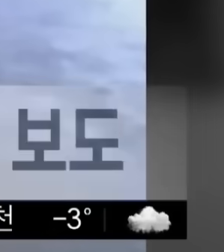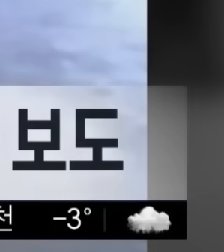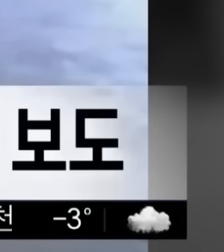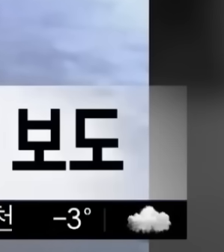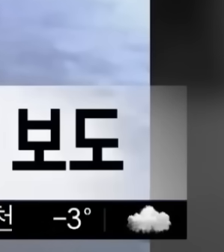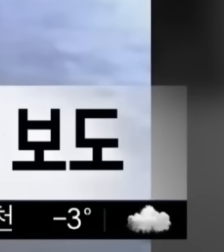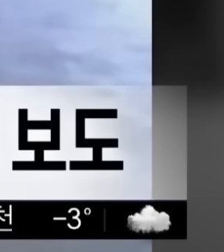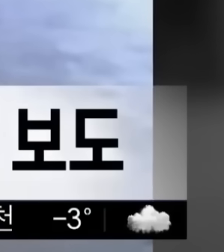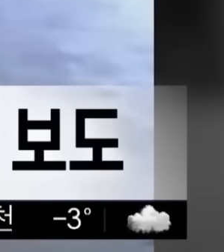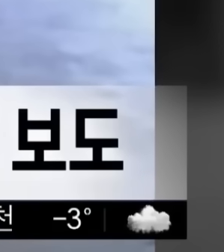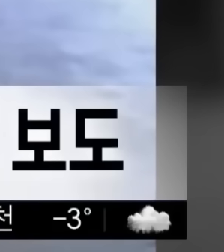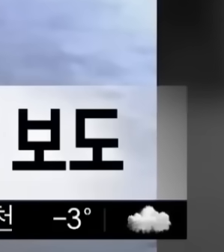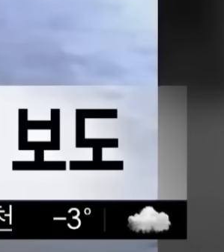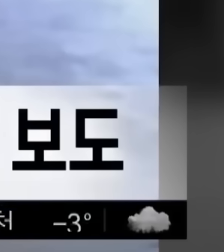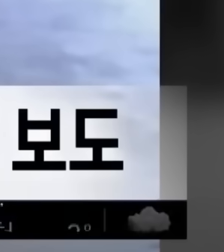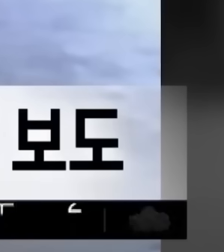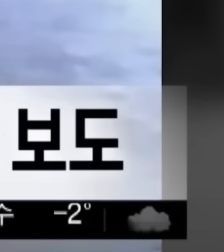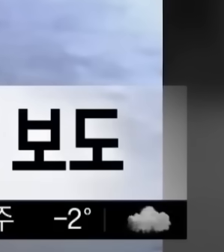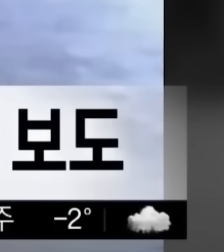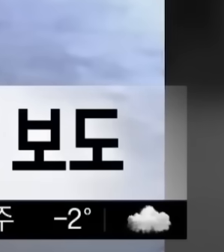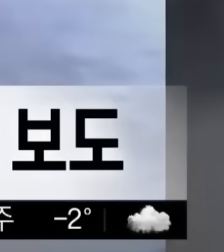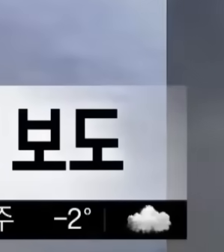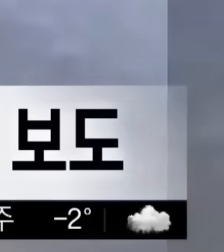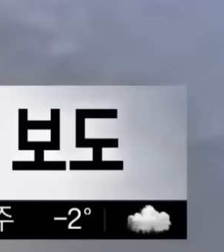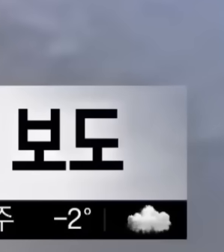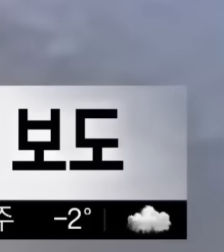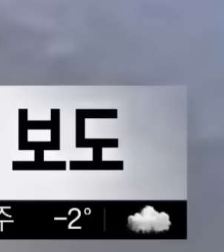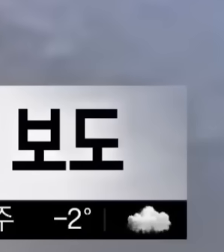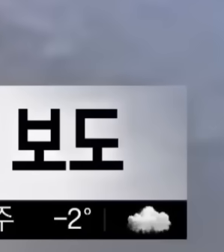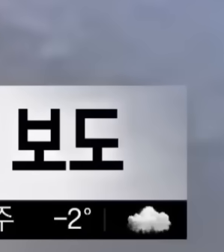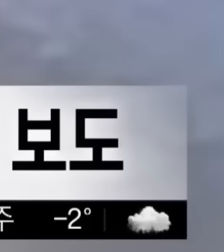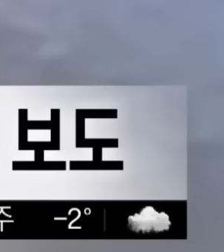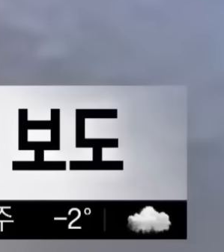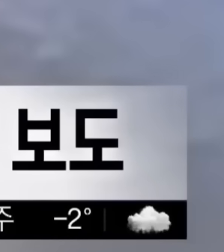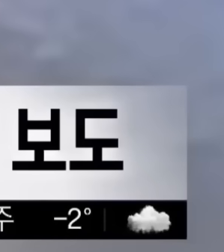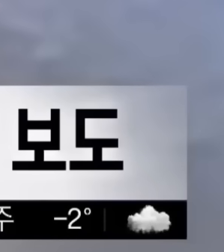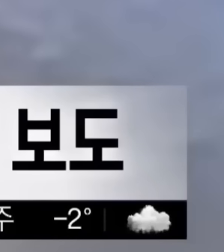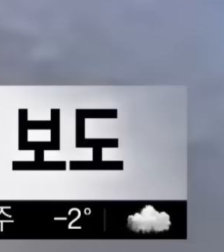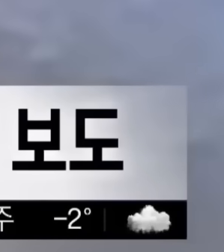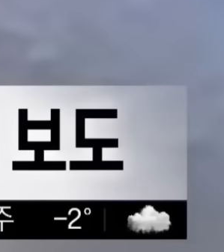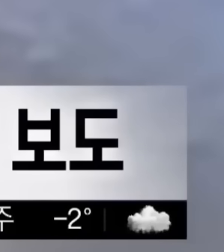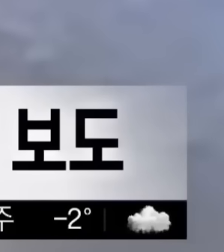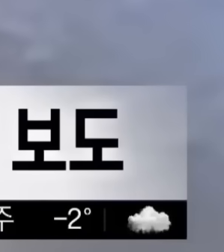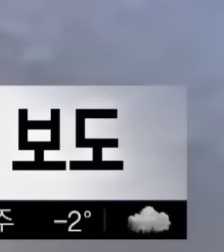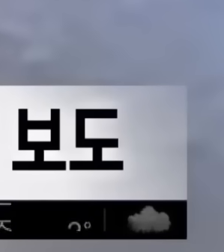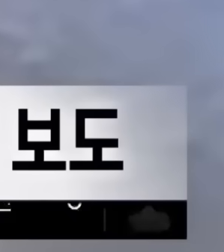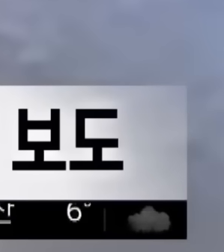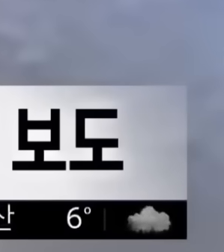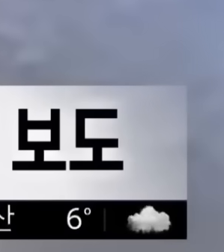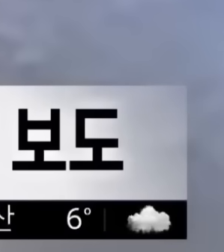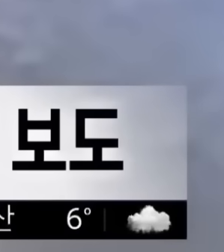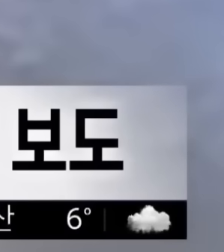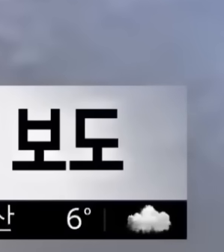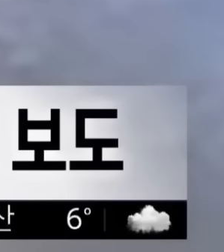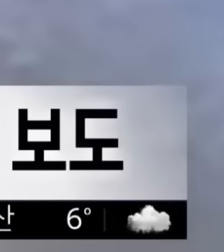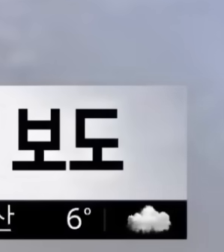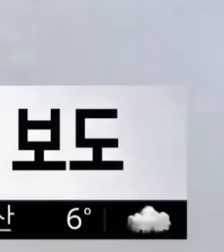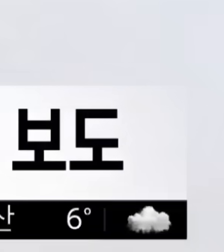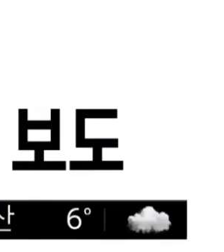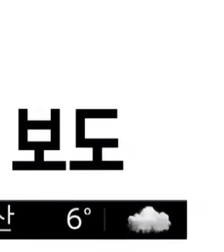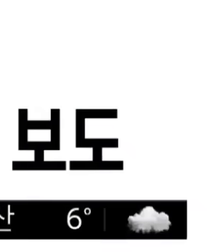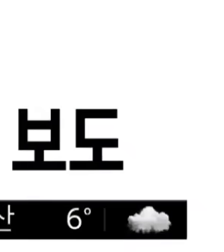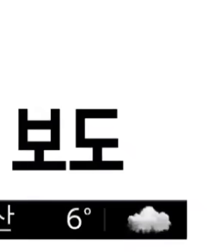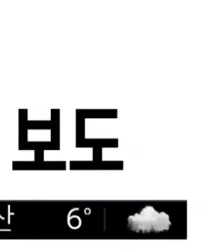워싱턴 포스트는 우크라이나 전쟁의 교착 상황을 정리하는 기사에서 한국산 155mm 포탄이